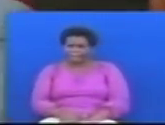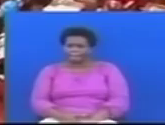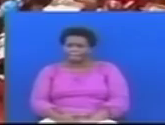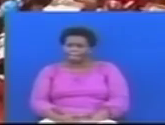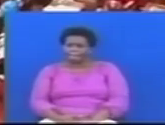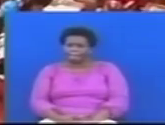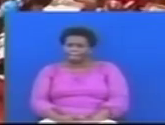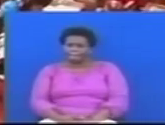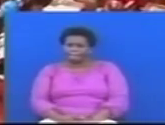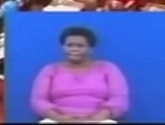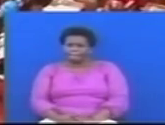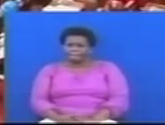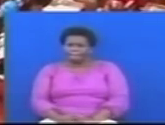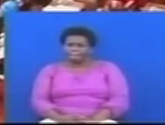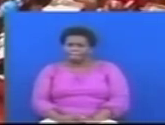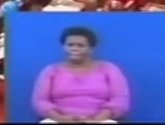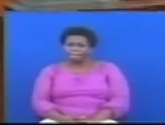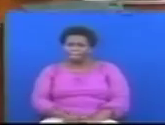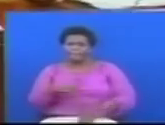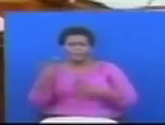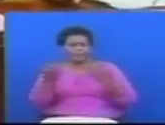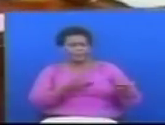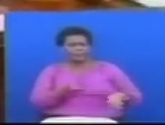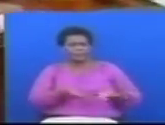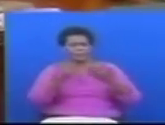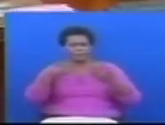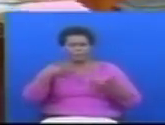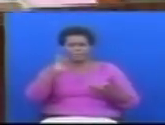Mheshimiwa Naibu Waziri, Ofisi ya Rais TAMISEMI, majibu.